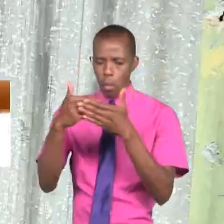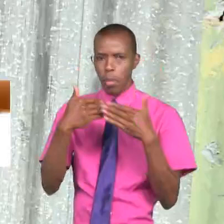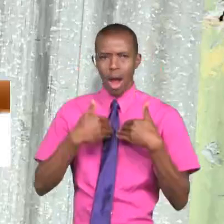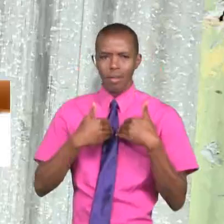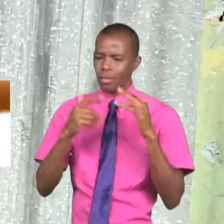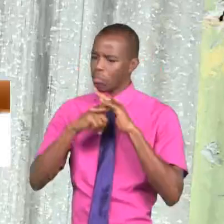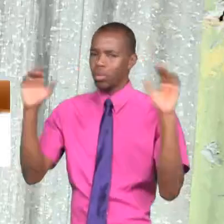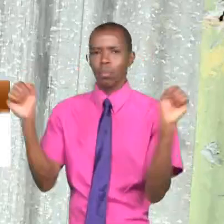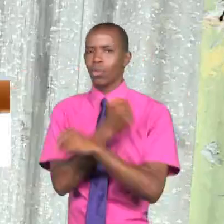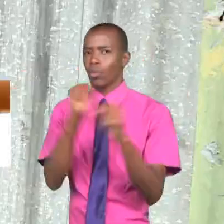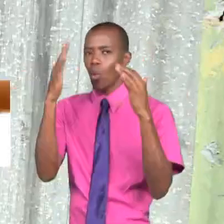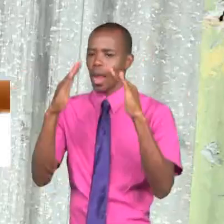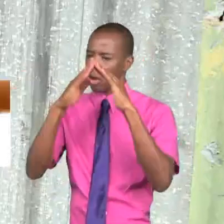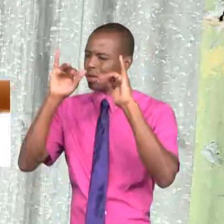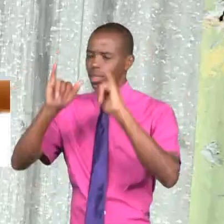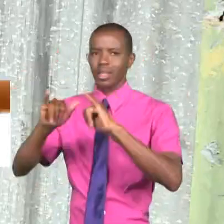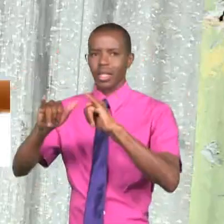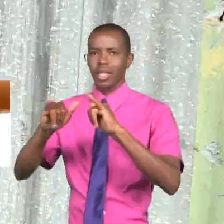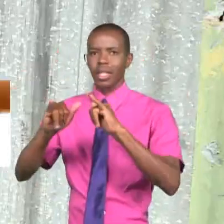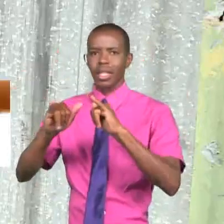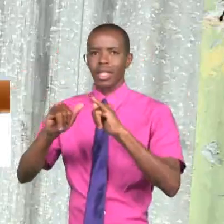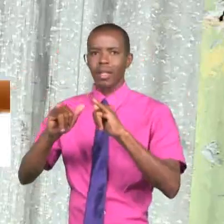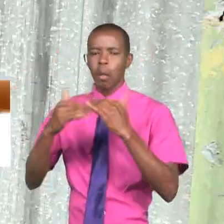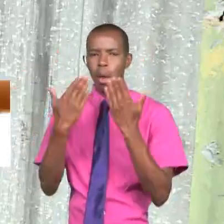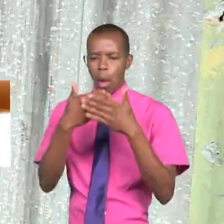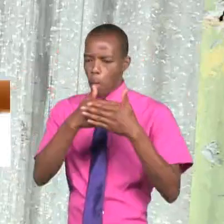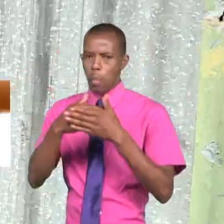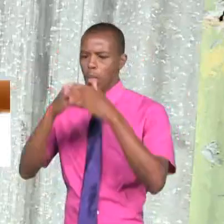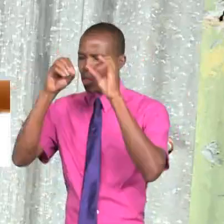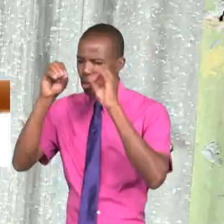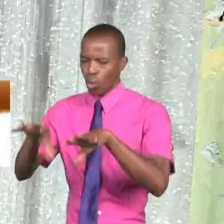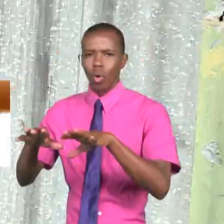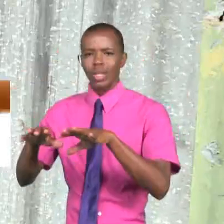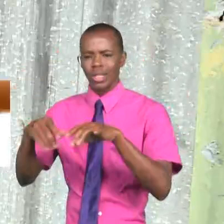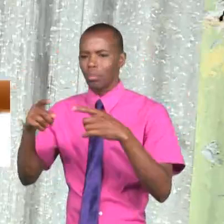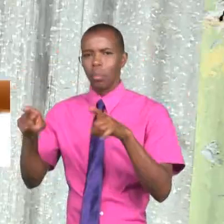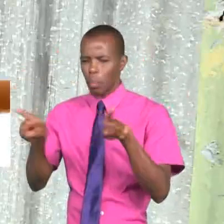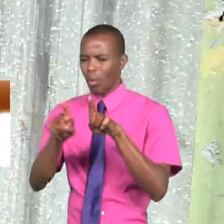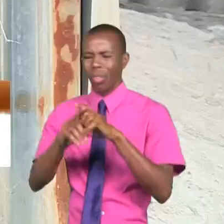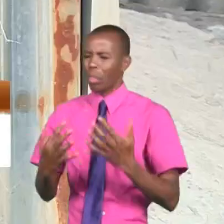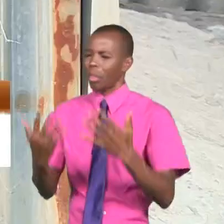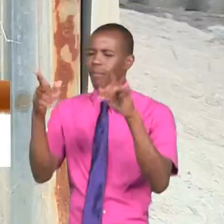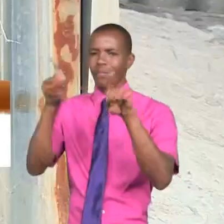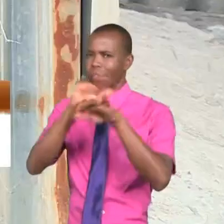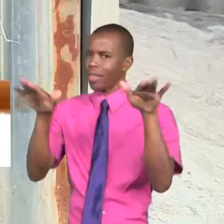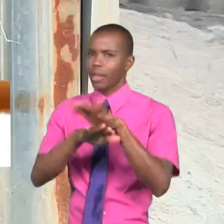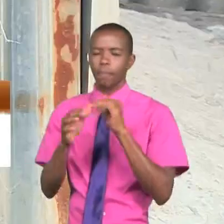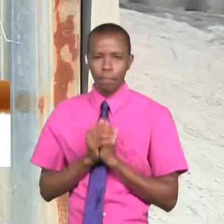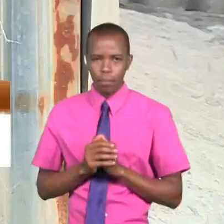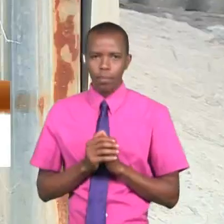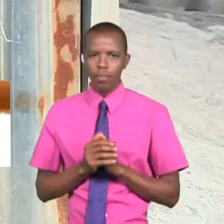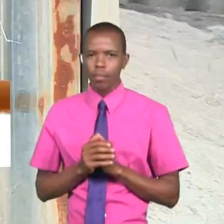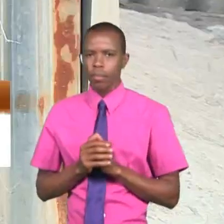kutoka kwa sababu alikuwa kwa nyumba anaangusha mtoto, mtoto anaungua, mwenyewe ameungua, vitu yake ameungua. Kutoka wakati